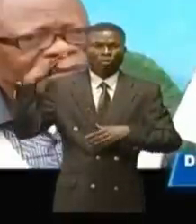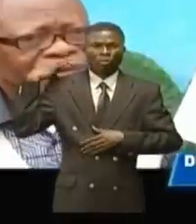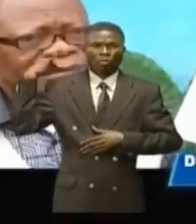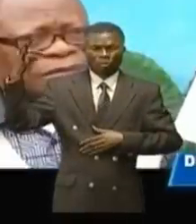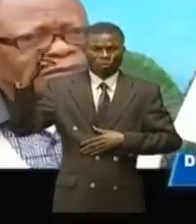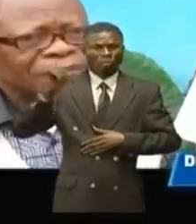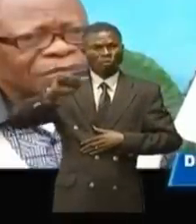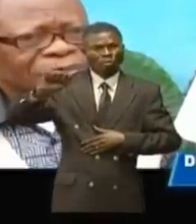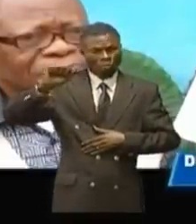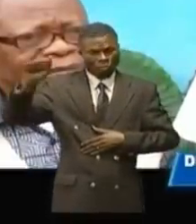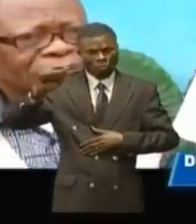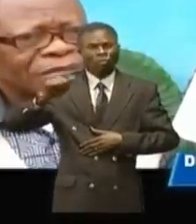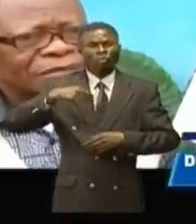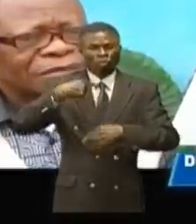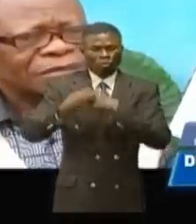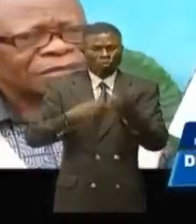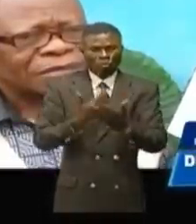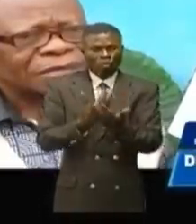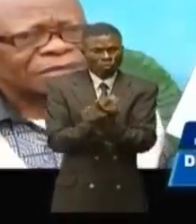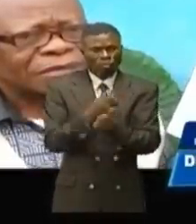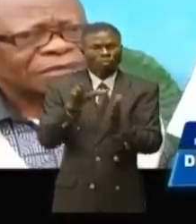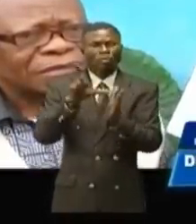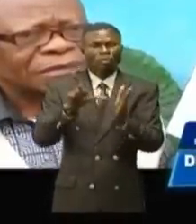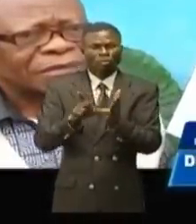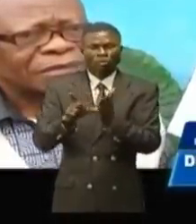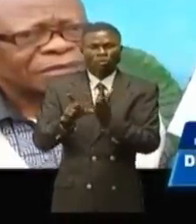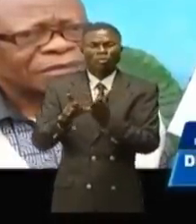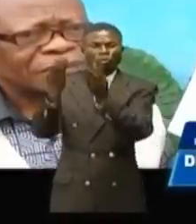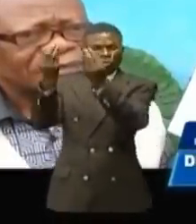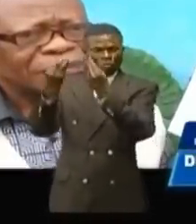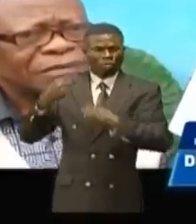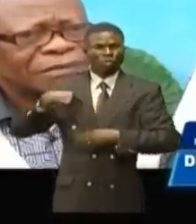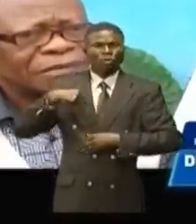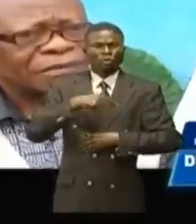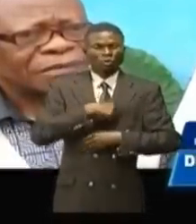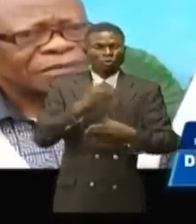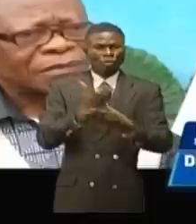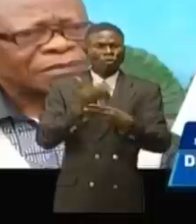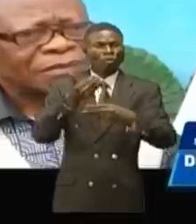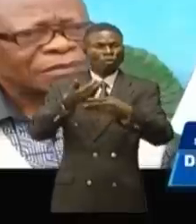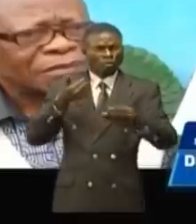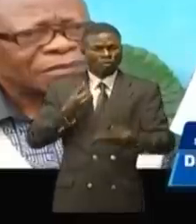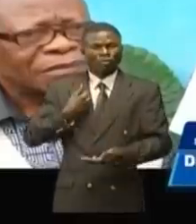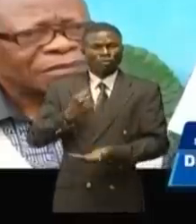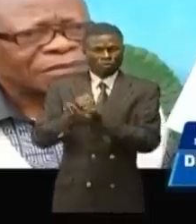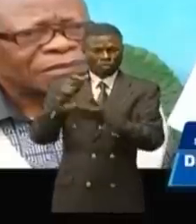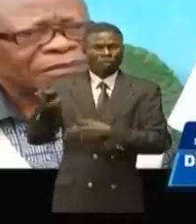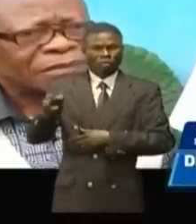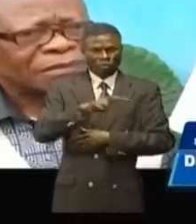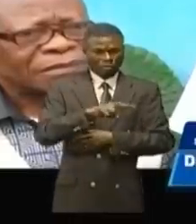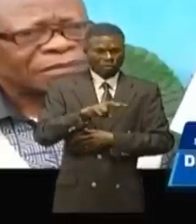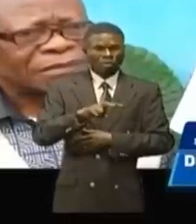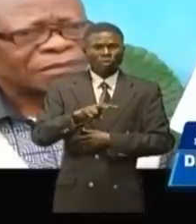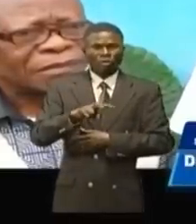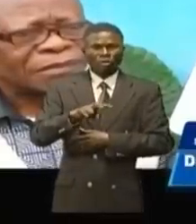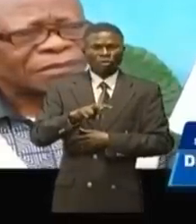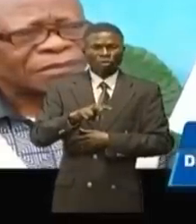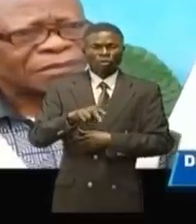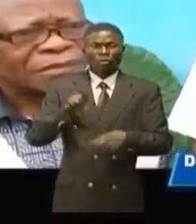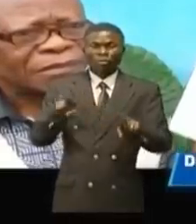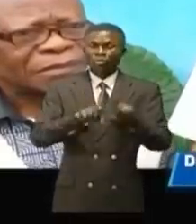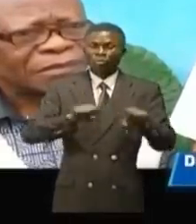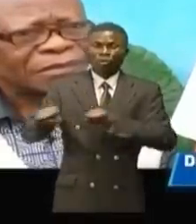eux maintenant de se mettre en règle avec la loi et venir, nous allons les aider. Parce qu'en fait, ce n'est pas comme un